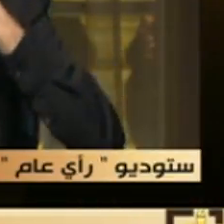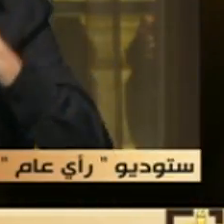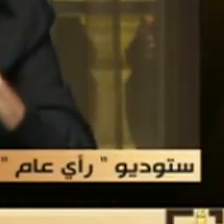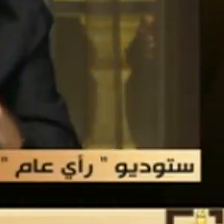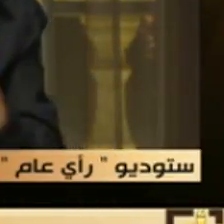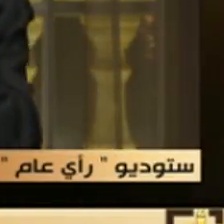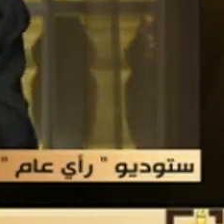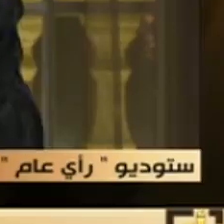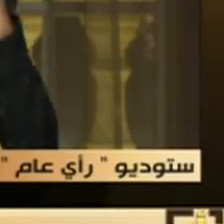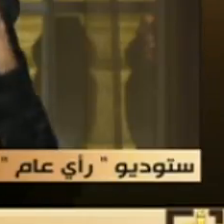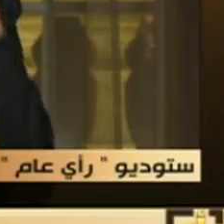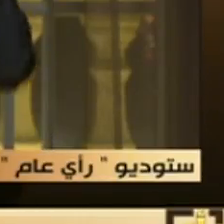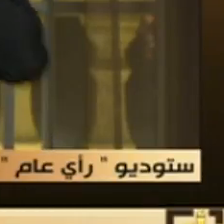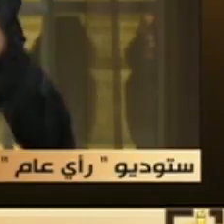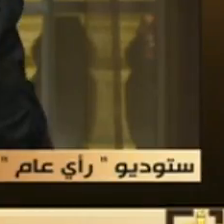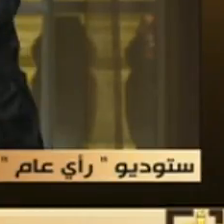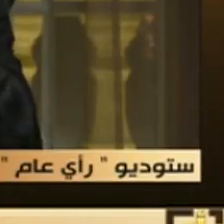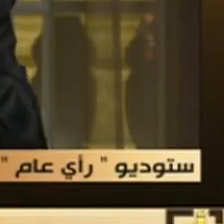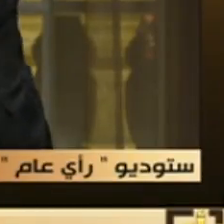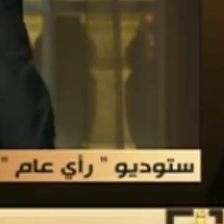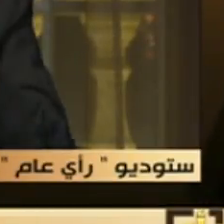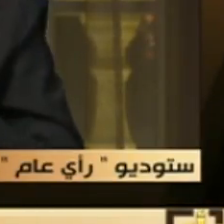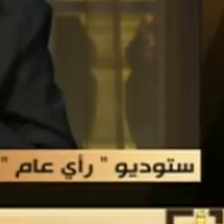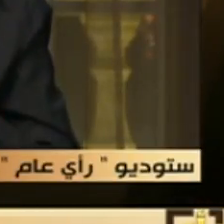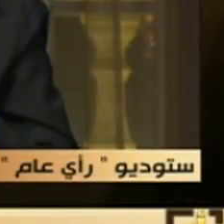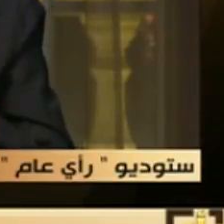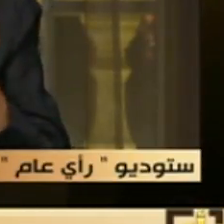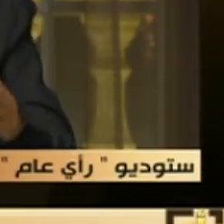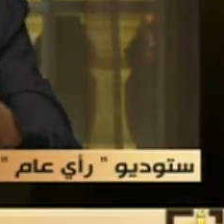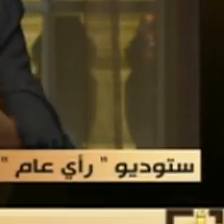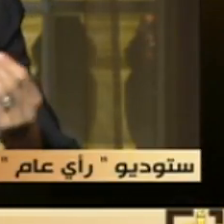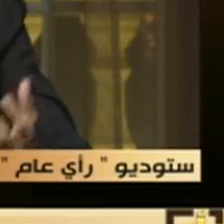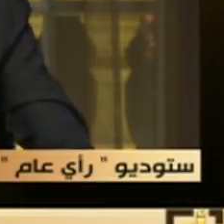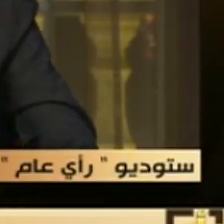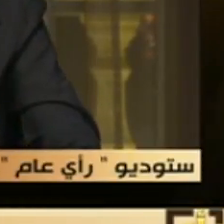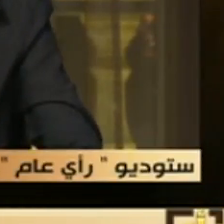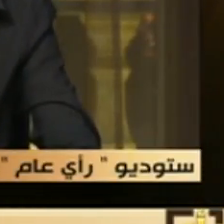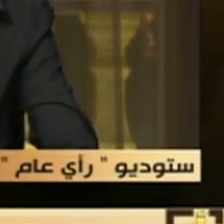دوت. طبعا هم عشان ما يعرفوش المجتمع بتاعنا ولا العالم بتاعنا، لو